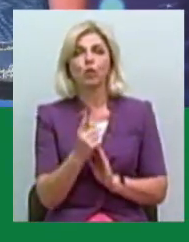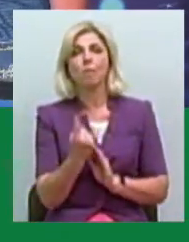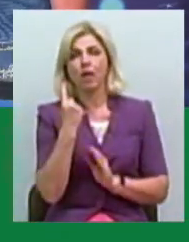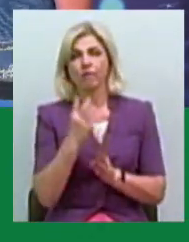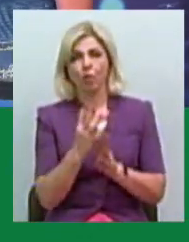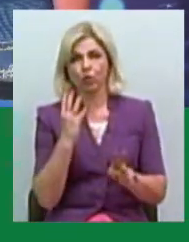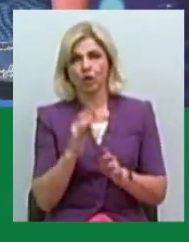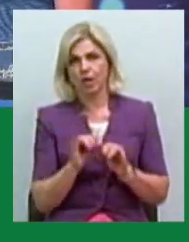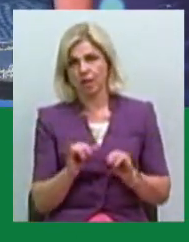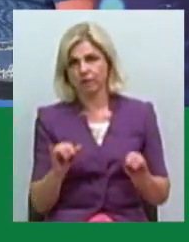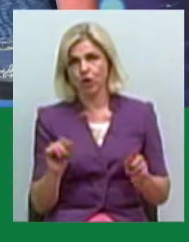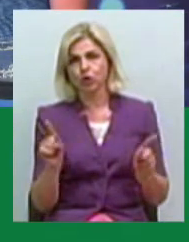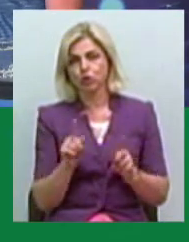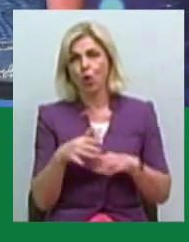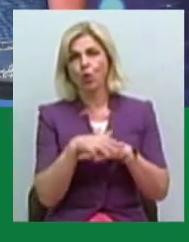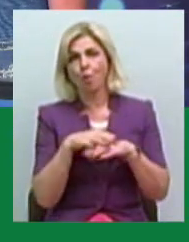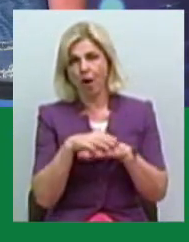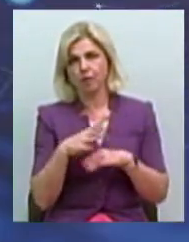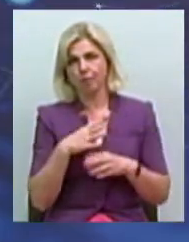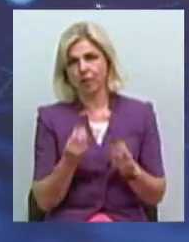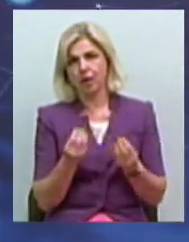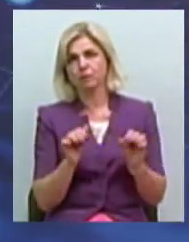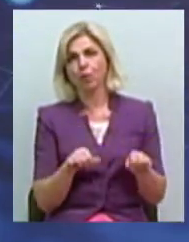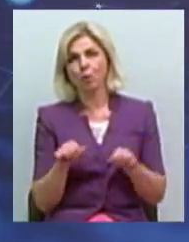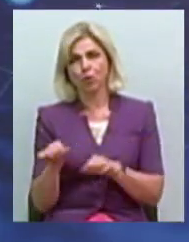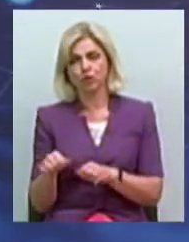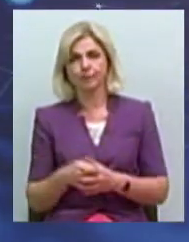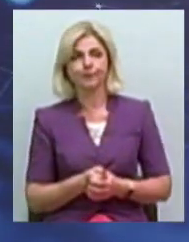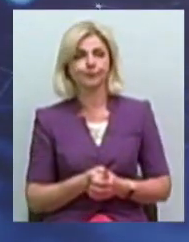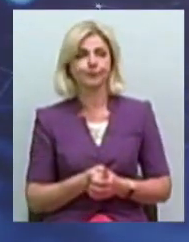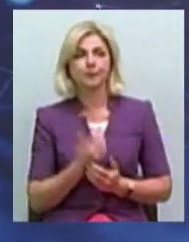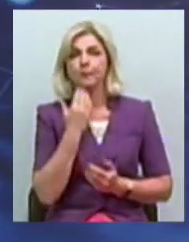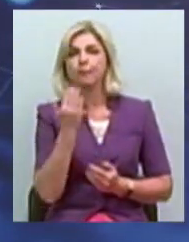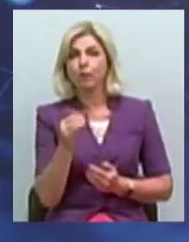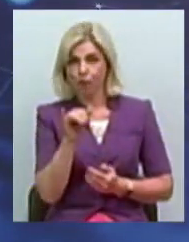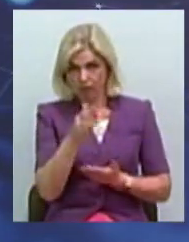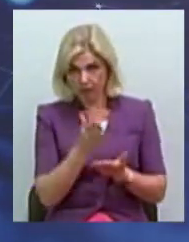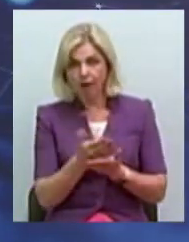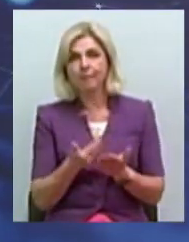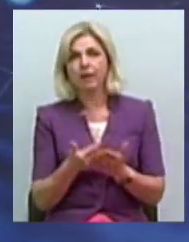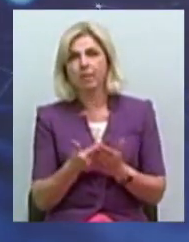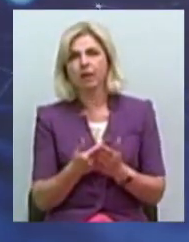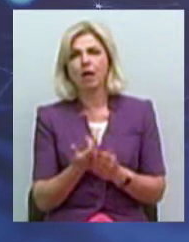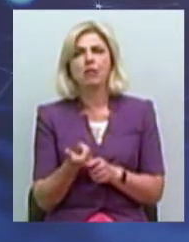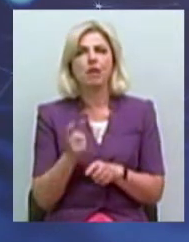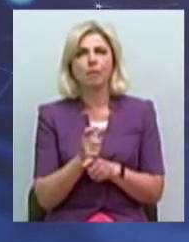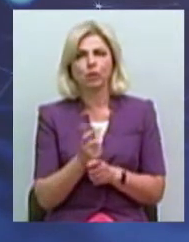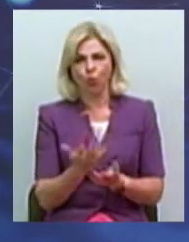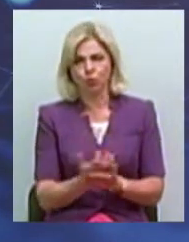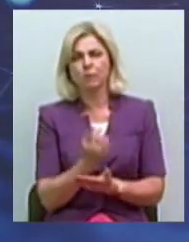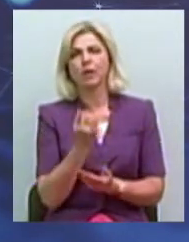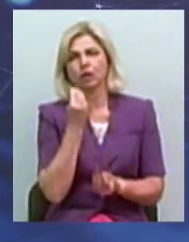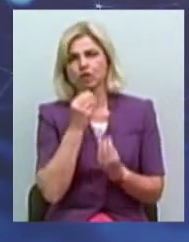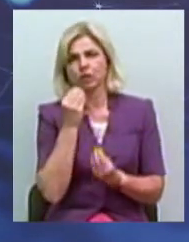для того, щоб була громада спроможна. Ну, є у вас приклади однієї з найбільш успішних ОТГ за